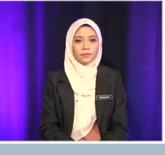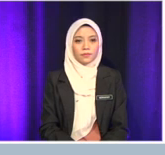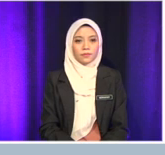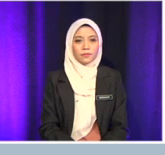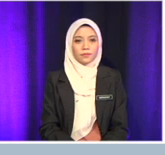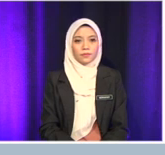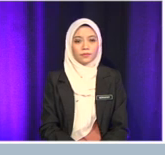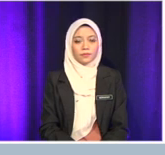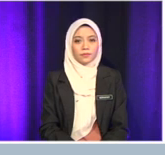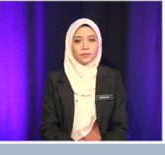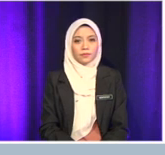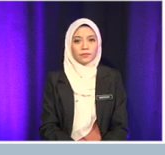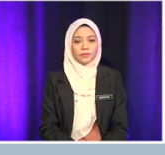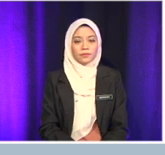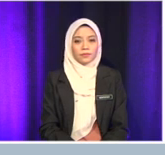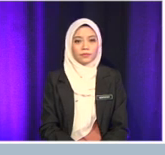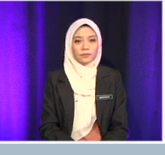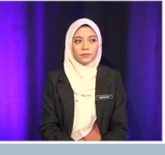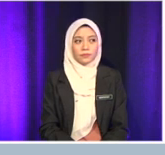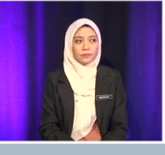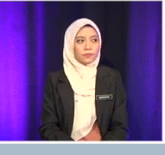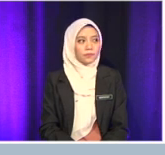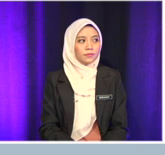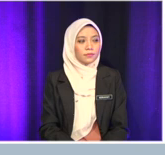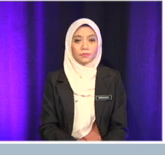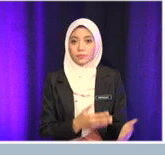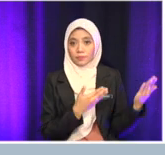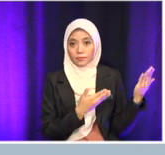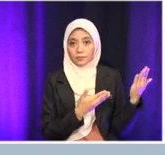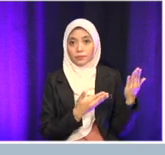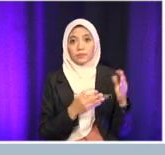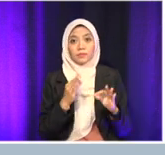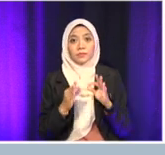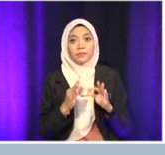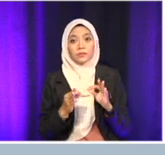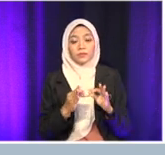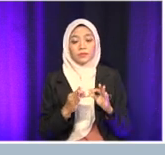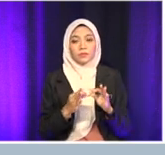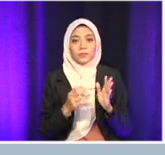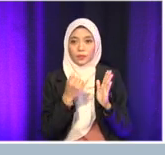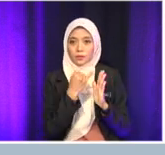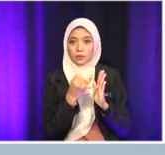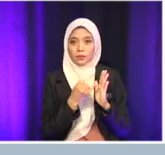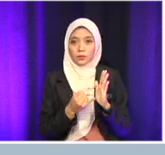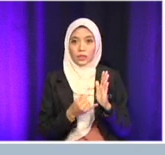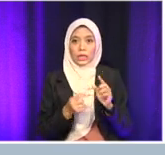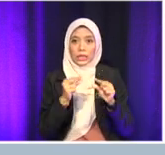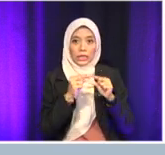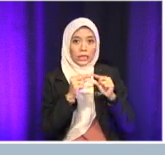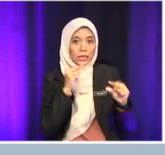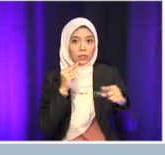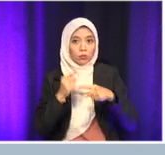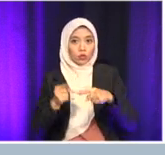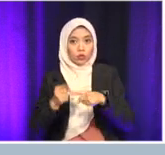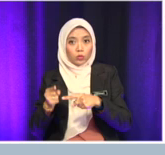Katakanlah kita lukiskan pandangan kita dapati ada satu garisan yang putus-putus dari